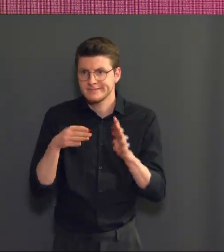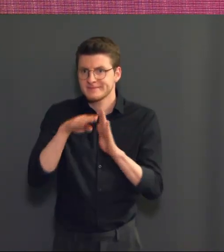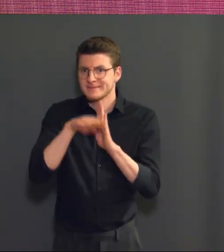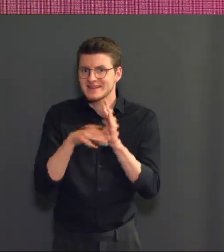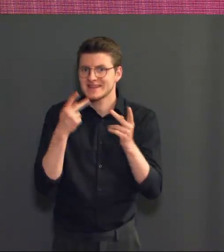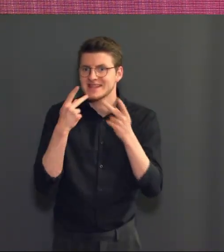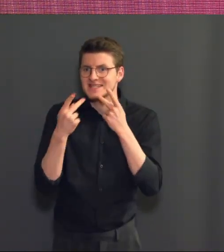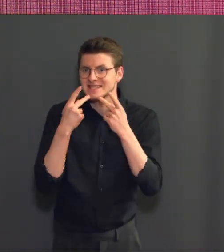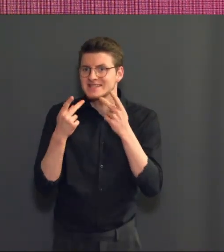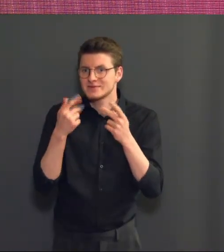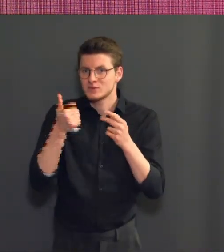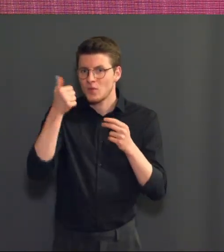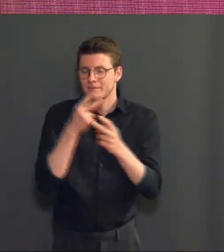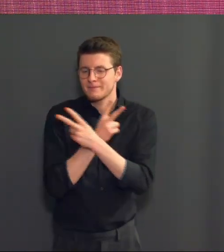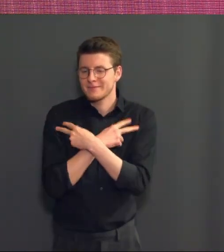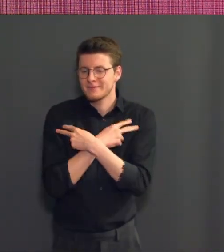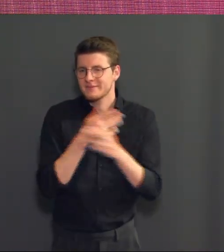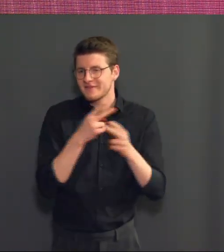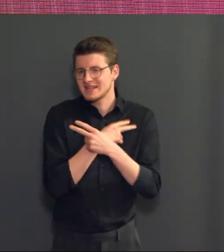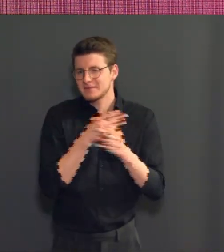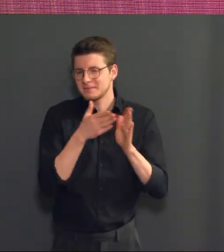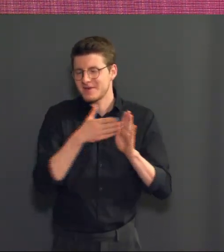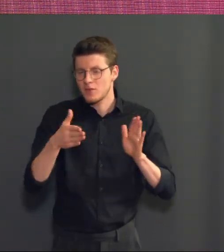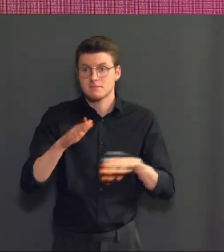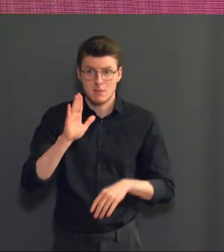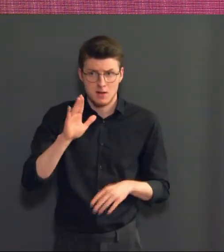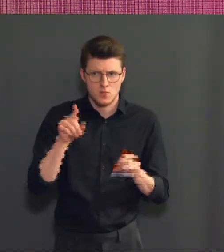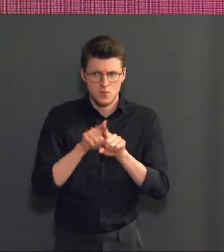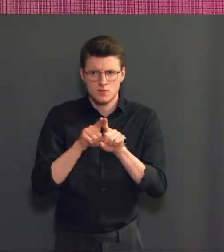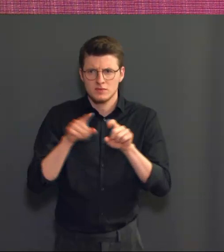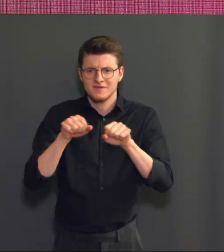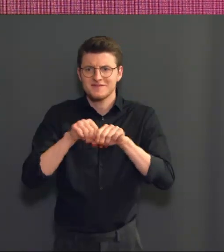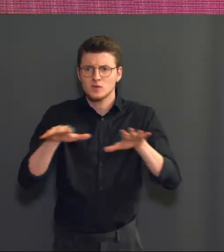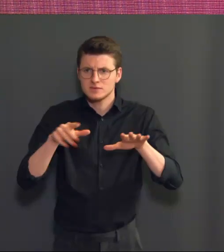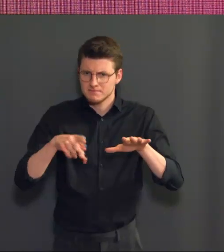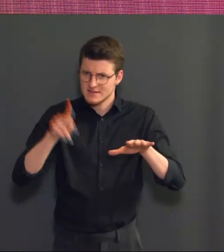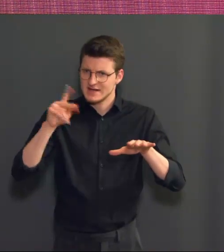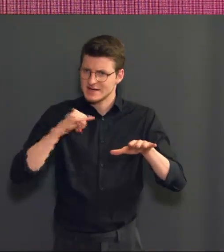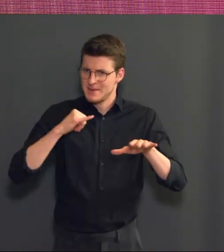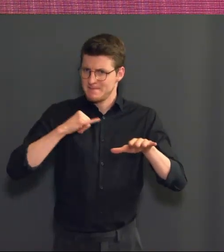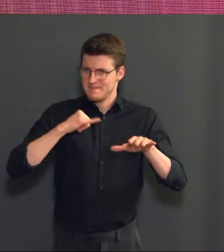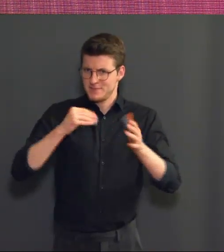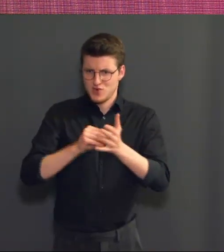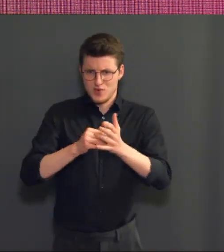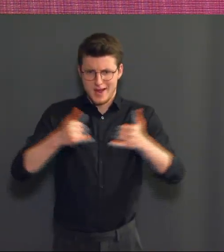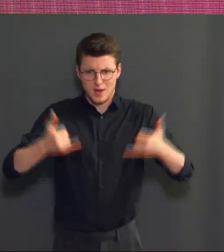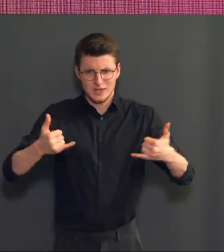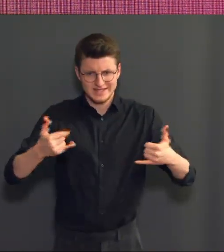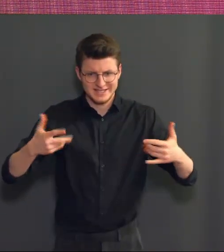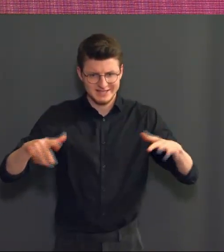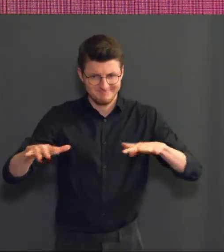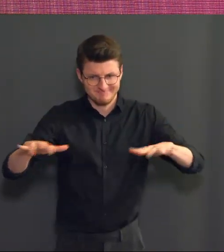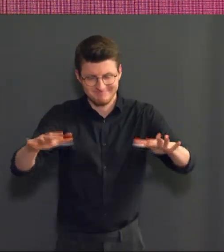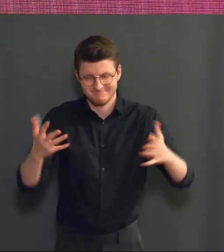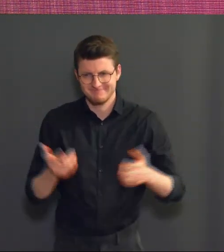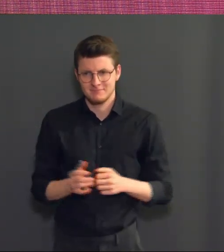vakantieperiode, maar tegelijk ook nog wel veel virus circuleert in de samenleving. Wanneer het gaat over minder testen,